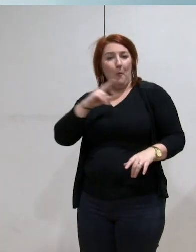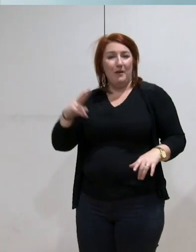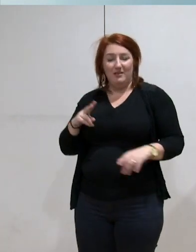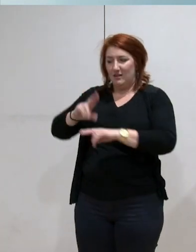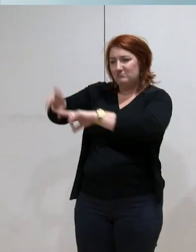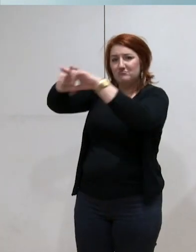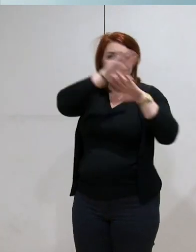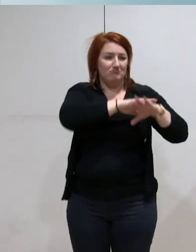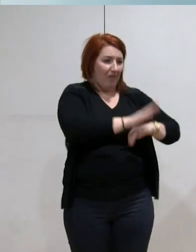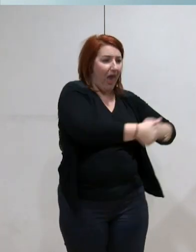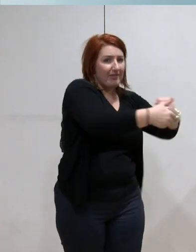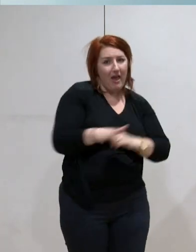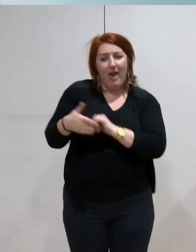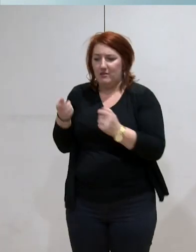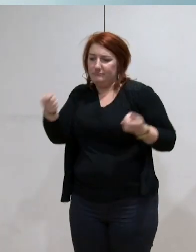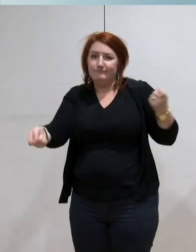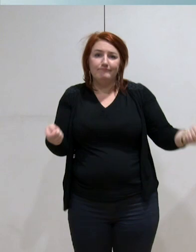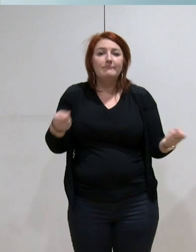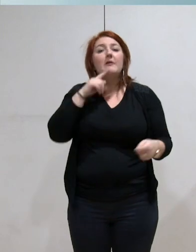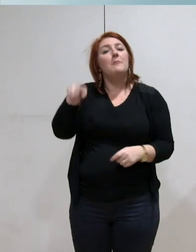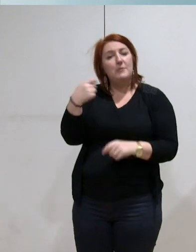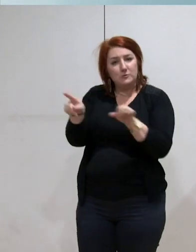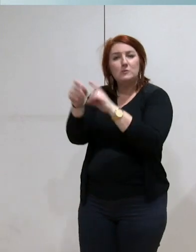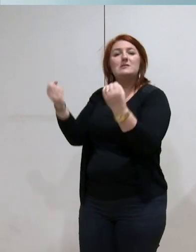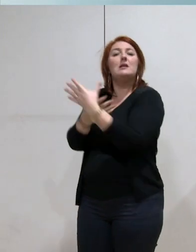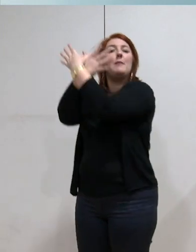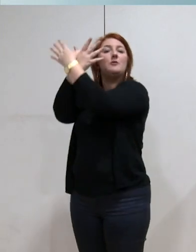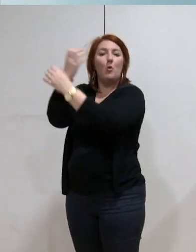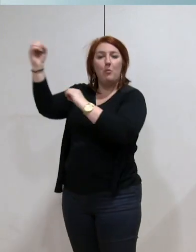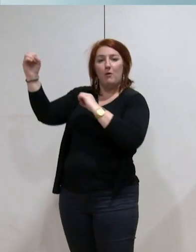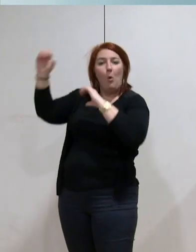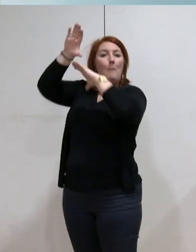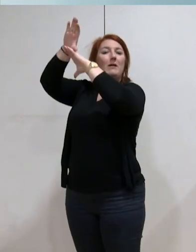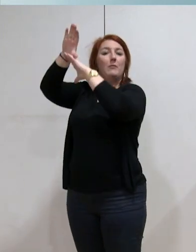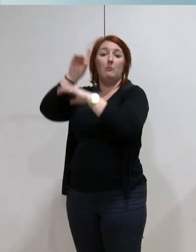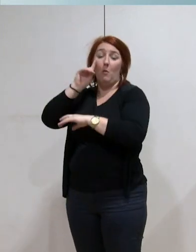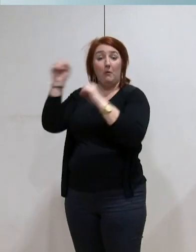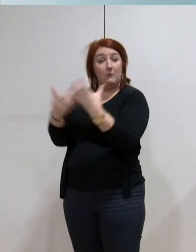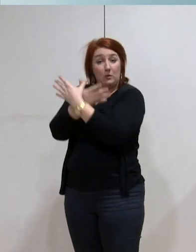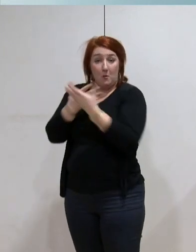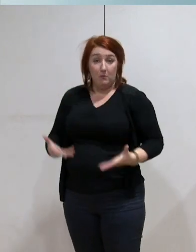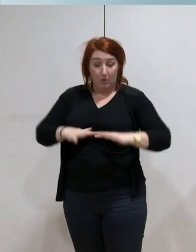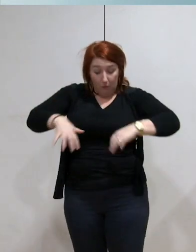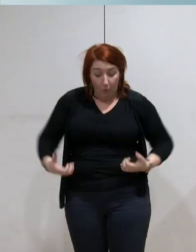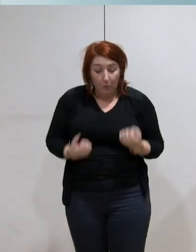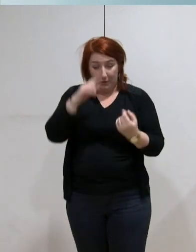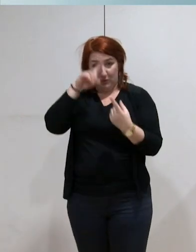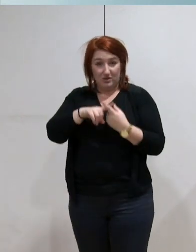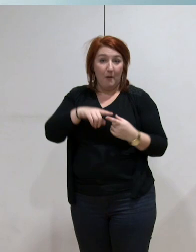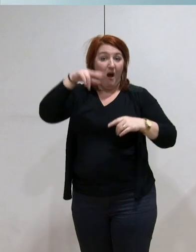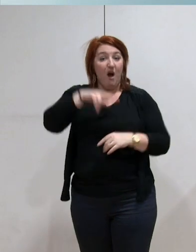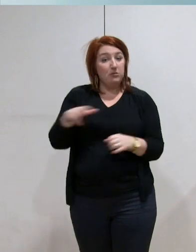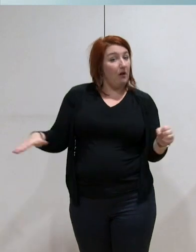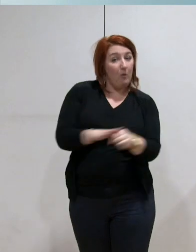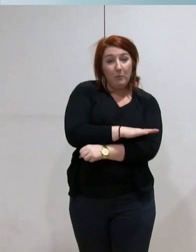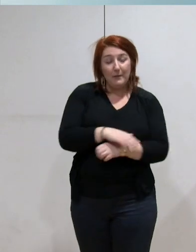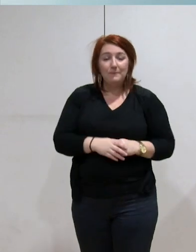en complément de la métropole qui est maintenant complètement compétente dans le domaine de l'habitat et l'engagement dans le BP est de